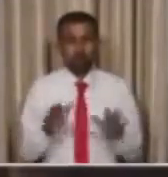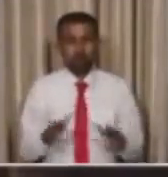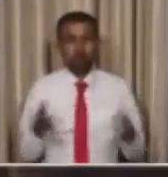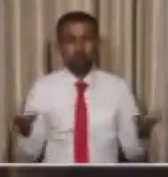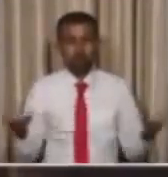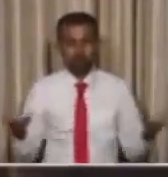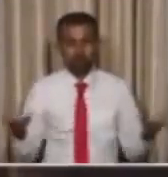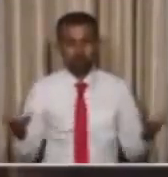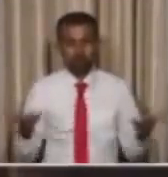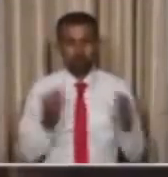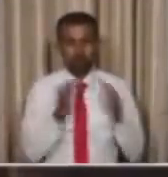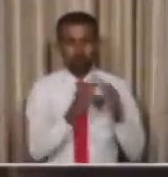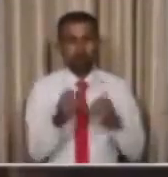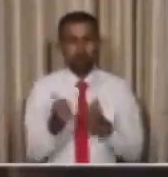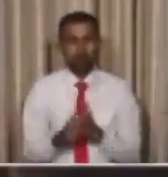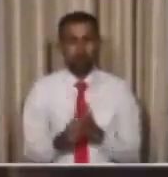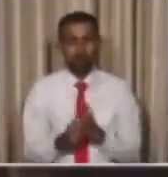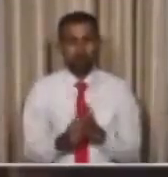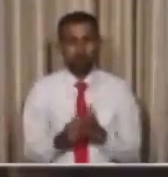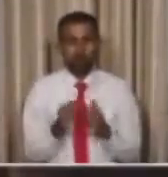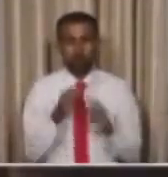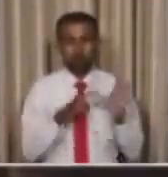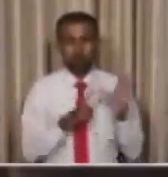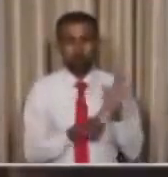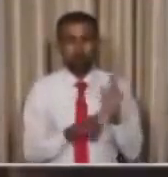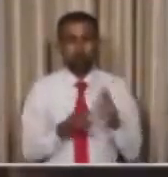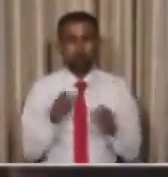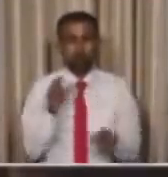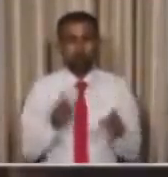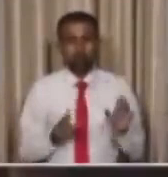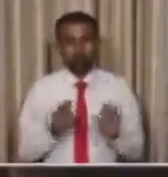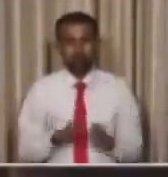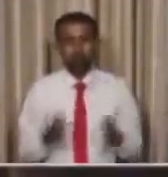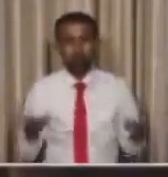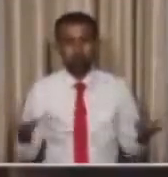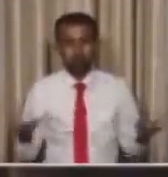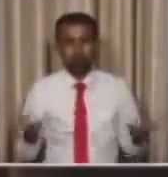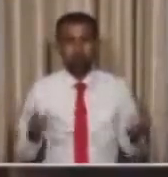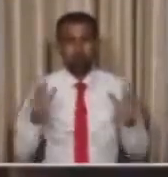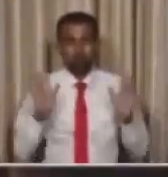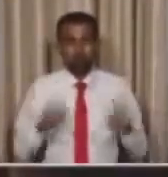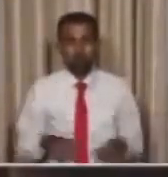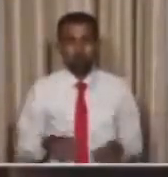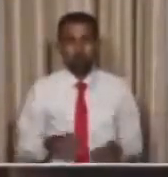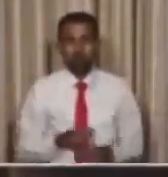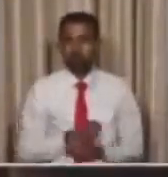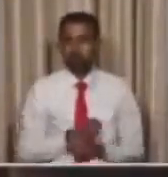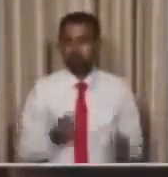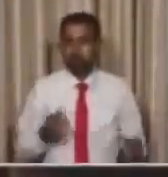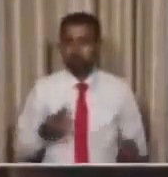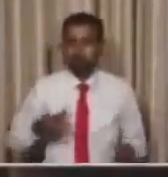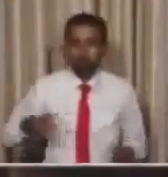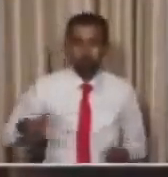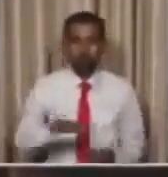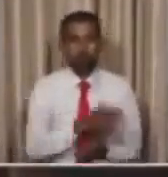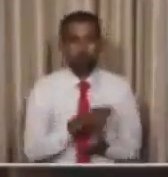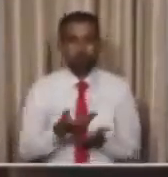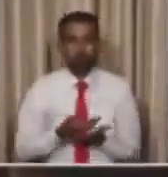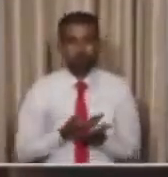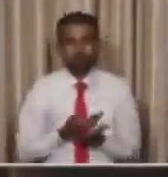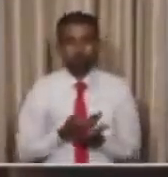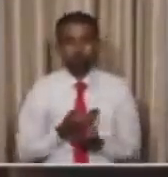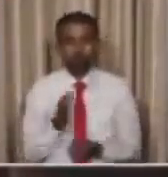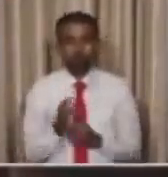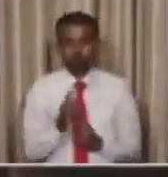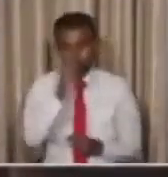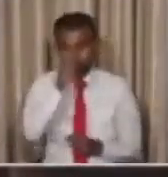නැහැ. එහෙ කියලා ඉස්කෝලවල් හදන්න. පලස්තීනයේ ජනතාව ඉන්නේ එකුත් නැහැ. අන්තිමට හිස් භූමියක් විතරයි ඉතුරු වෙන්නේ. ඒ හින්දා අපි